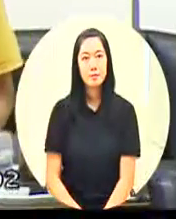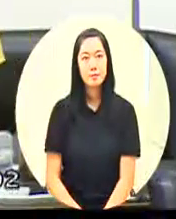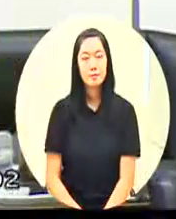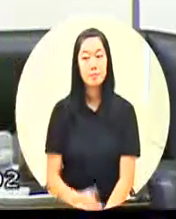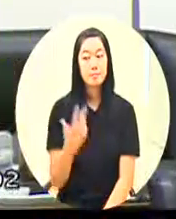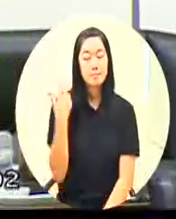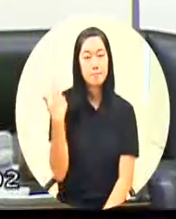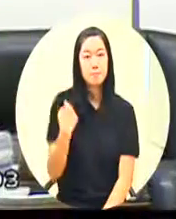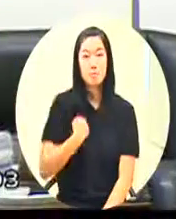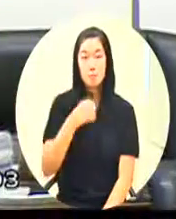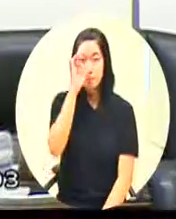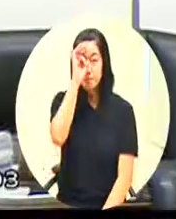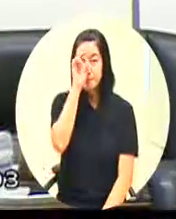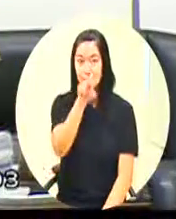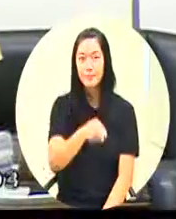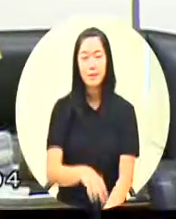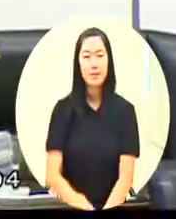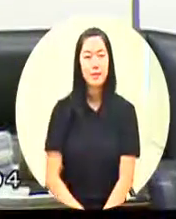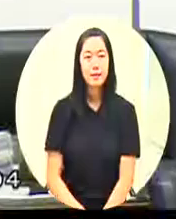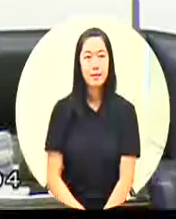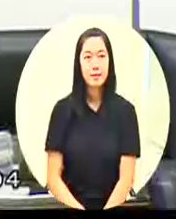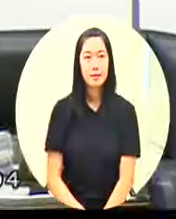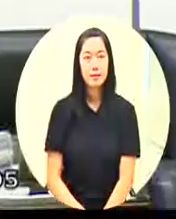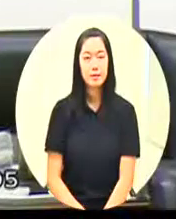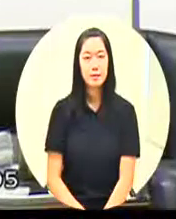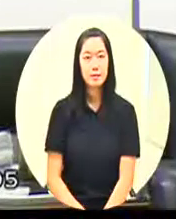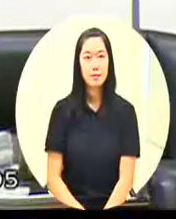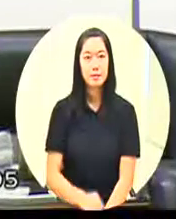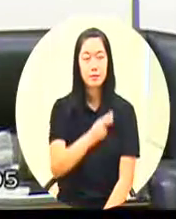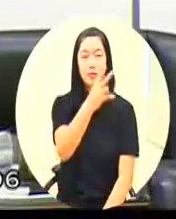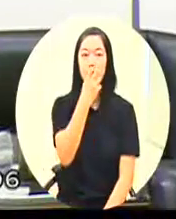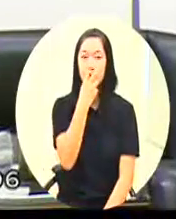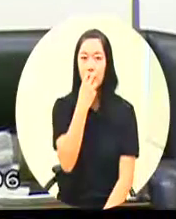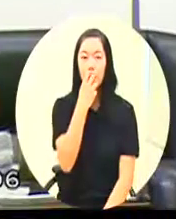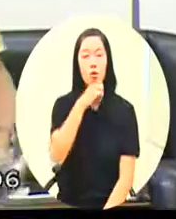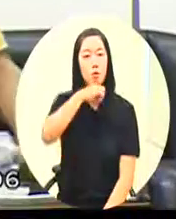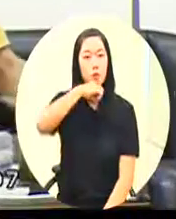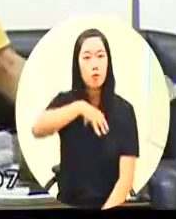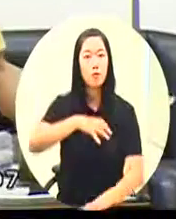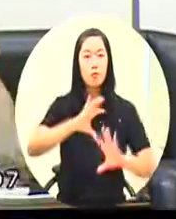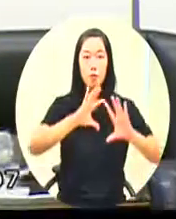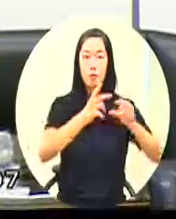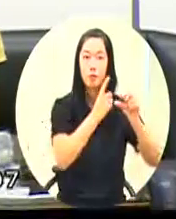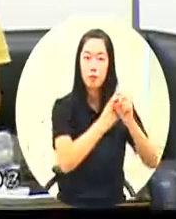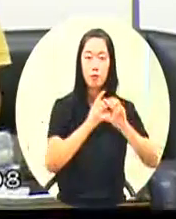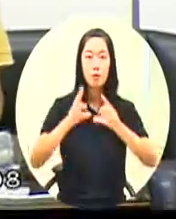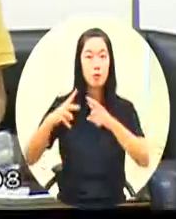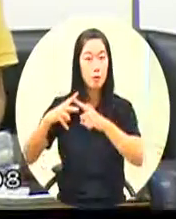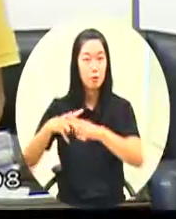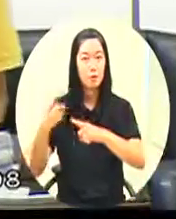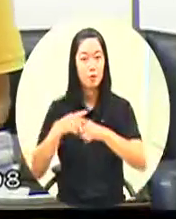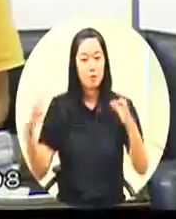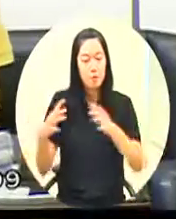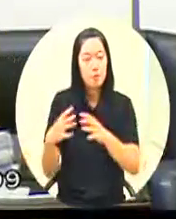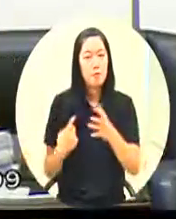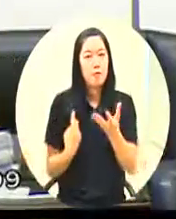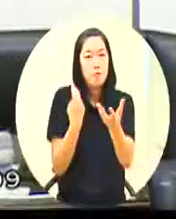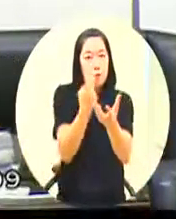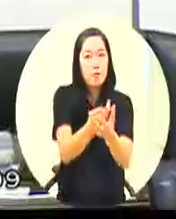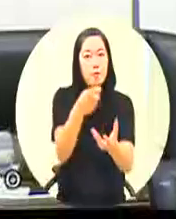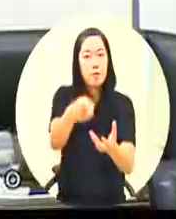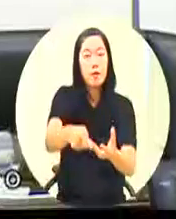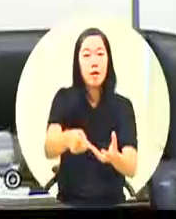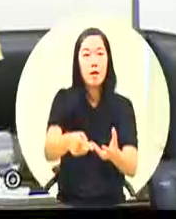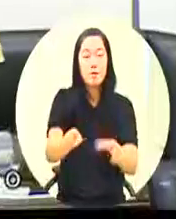吧哈，到我们翠屏国中小去共同参与一个揭幕，哦，